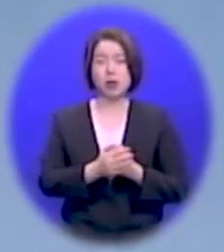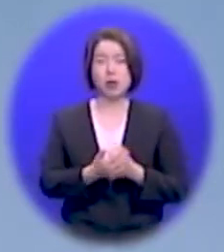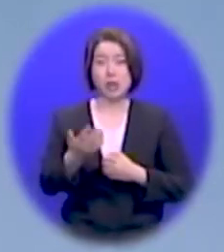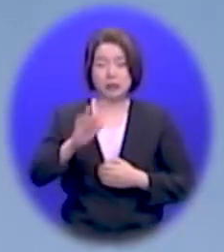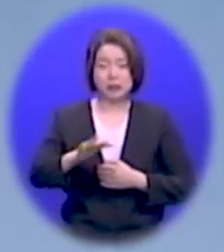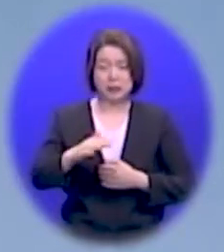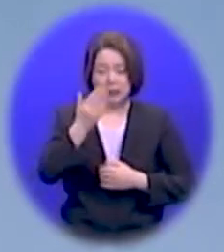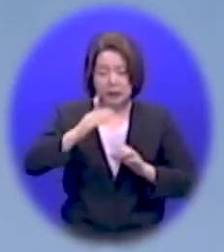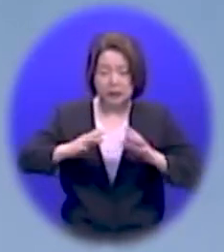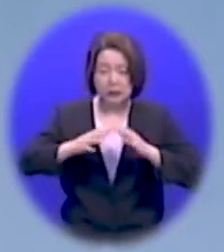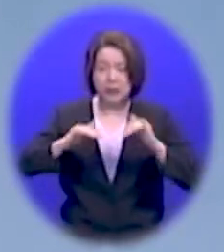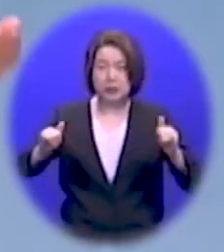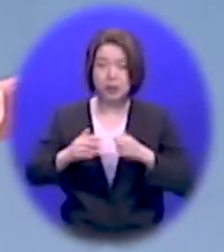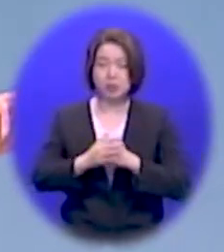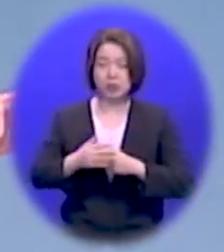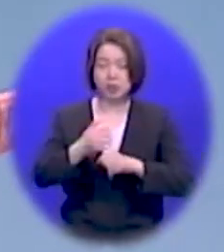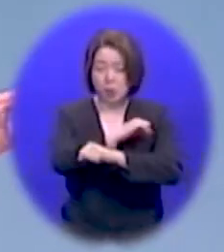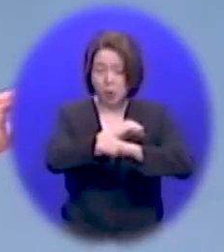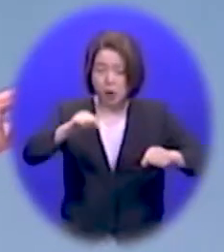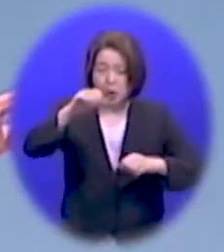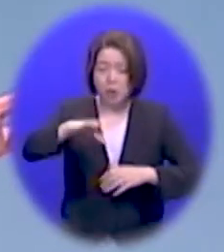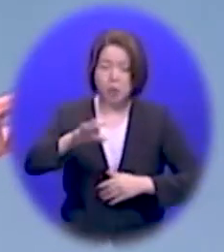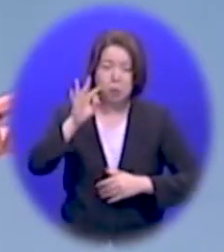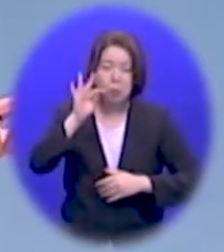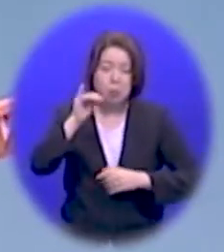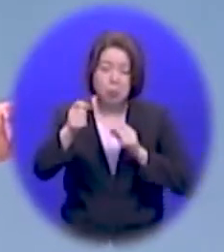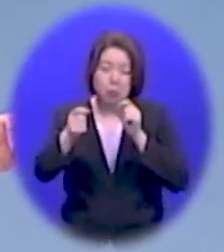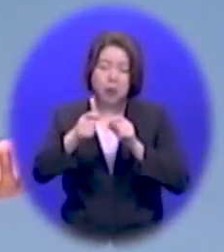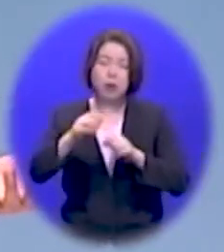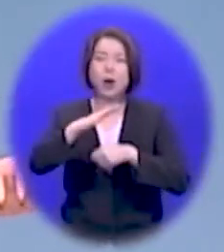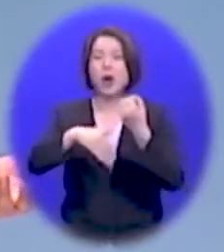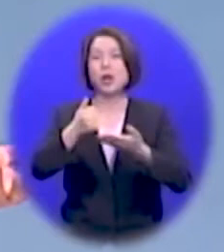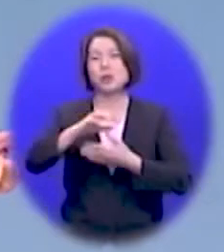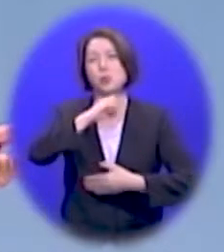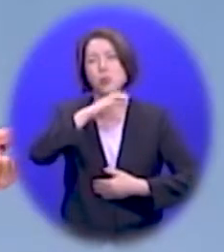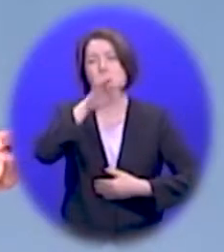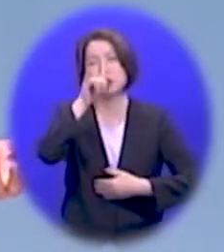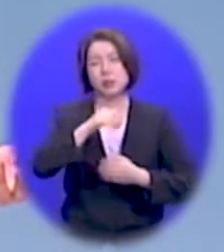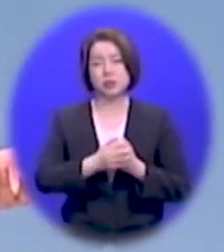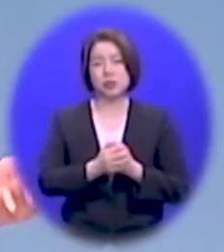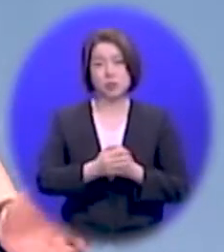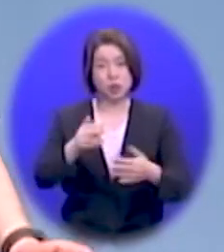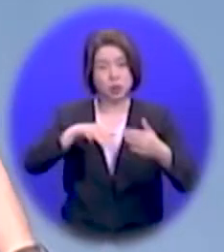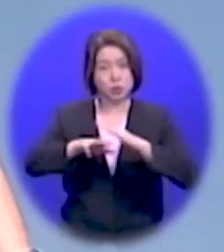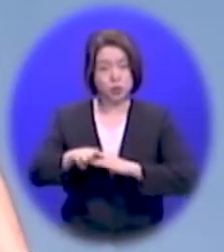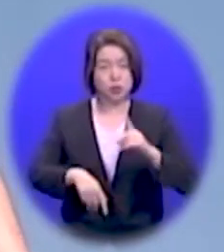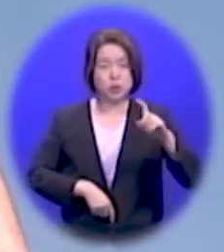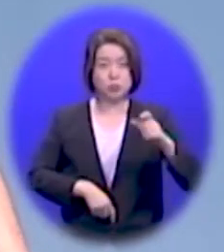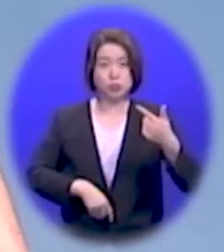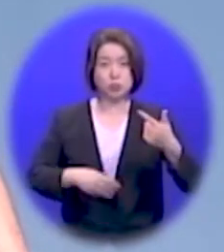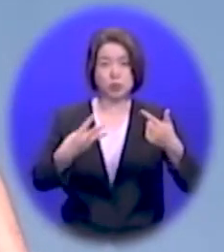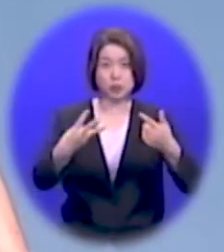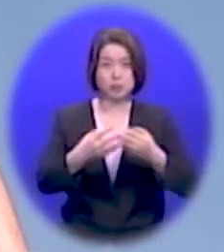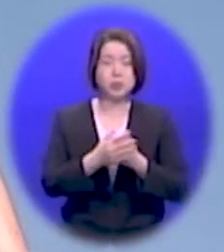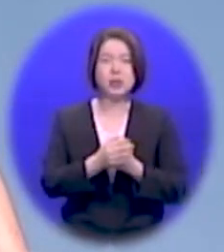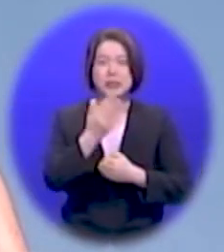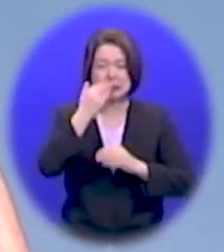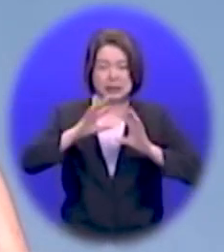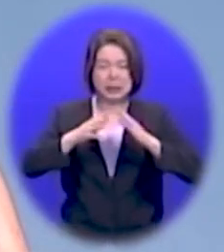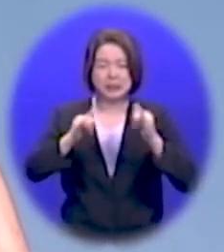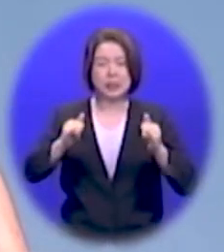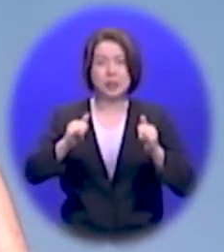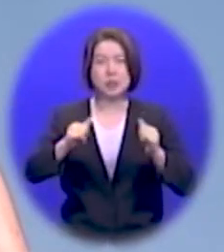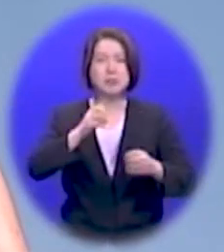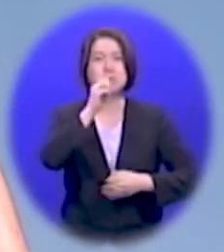얼마 안 가서 하나님을 원망합니다 출애굽기 16장 3절 이스라엘 자손이 그들에게 이르되